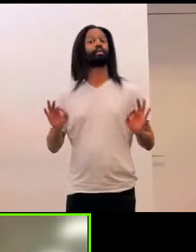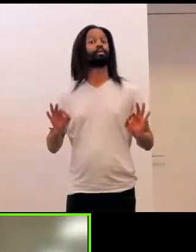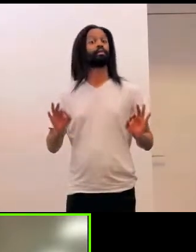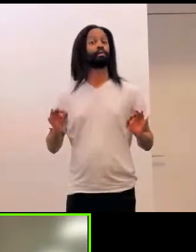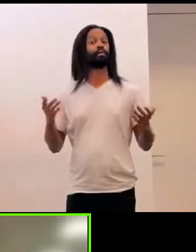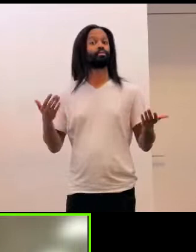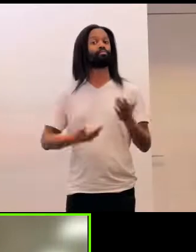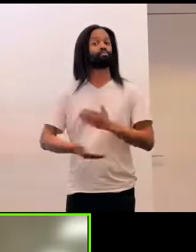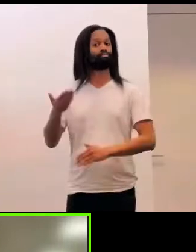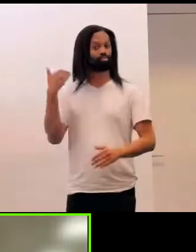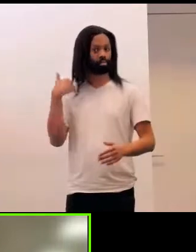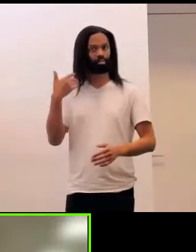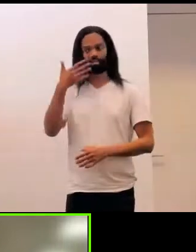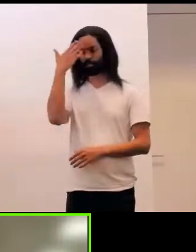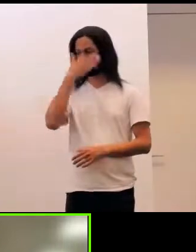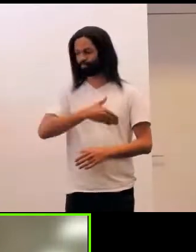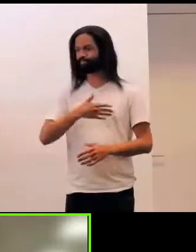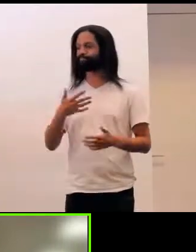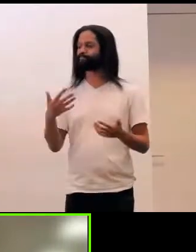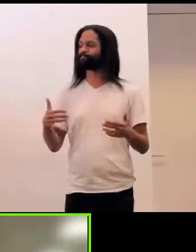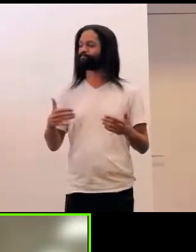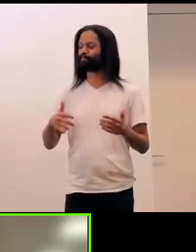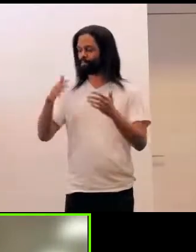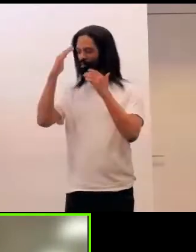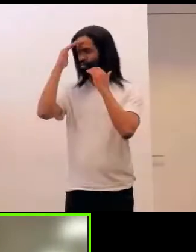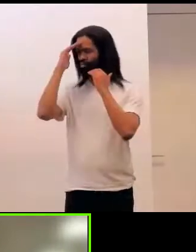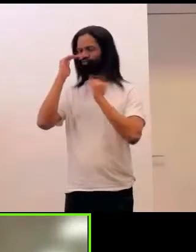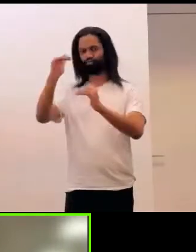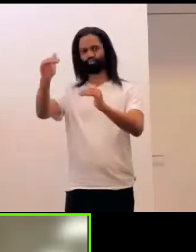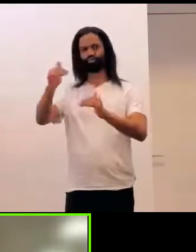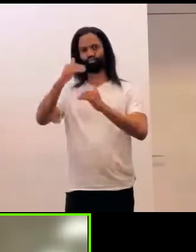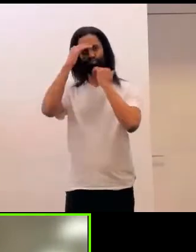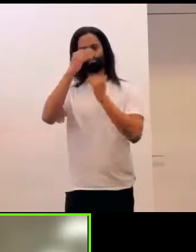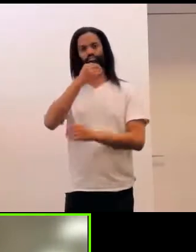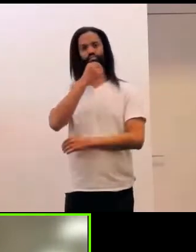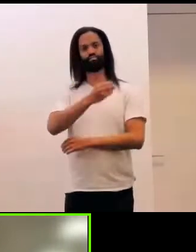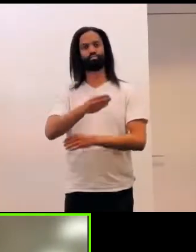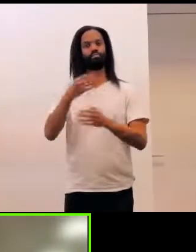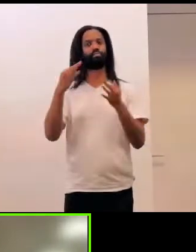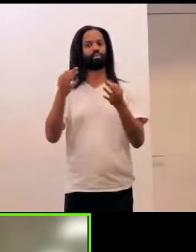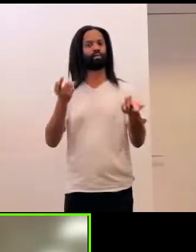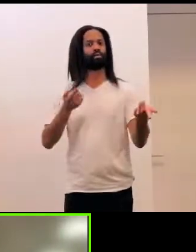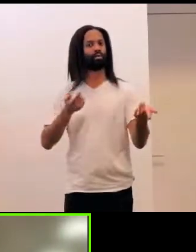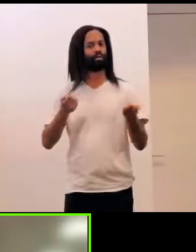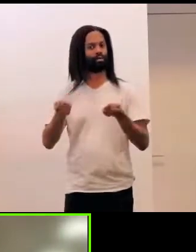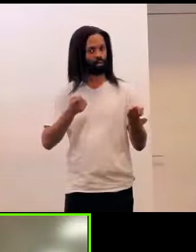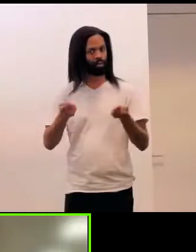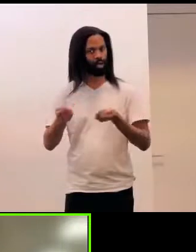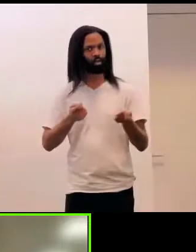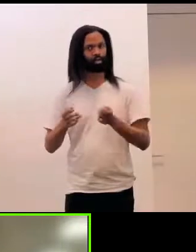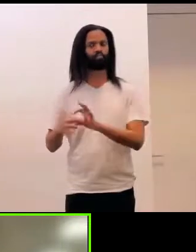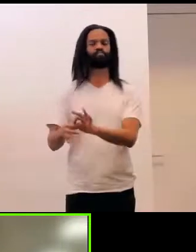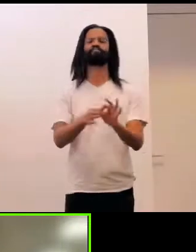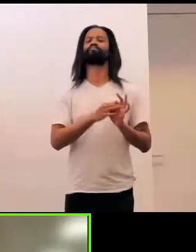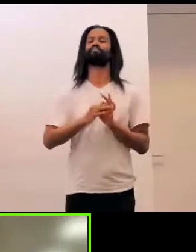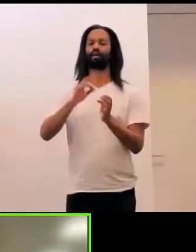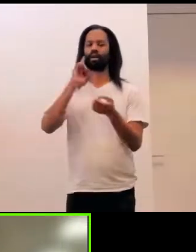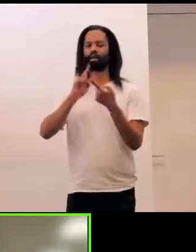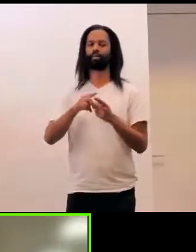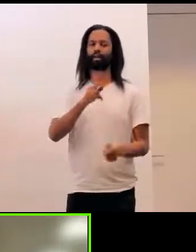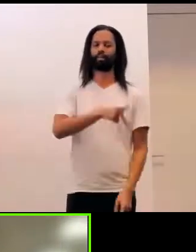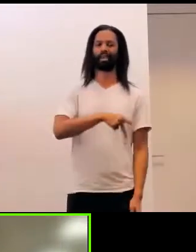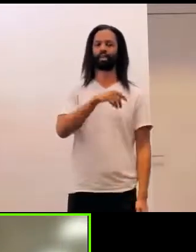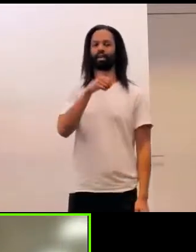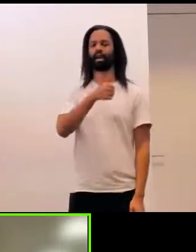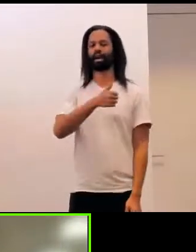été pleinement renouvelée au service à travers une gestion unifiée du P1, du P2 et du P3,